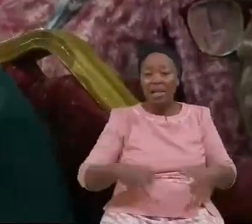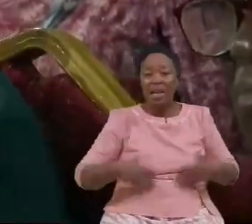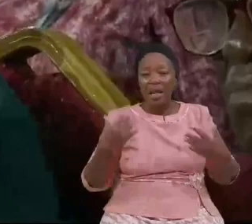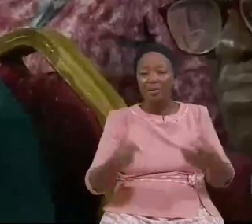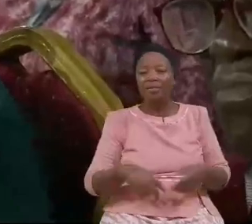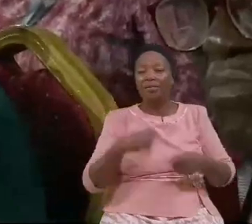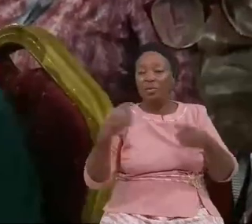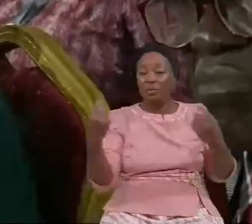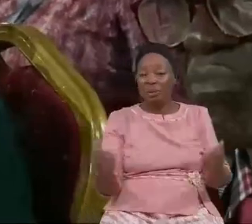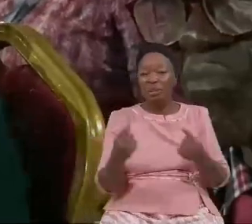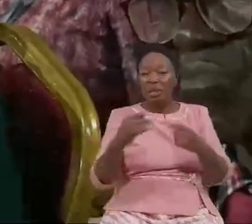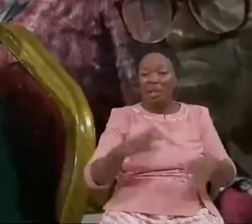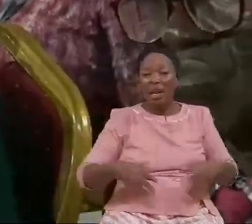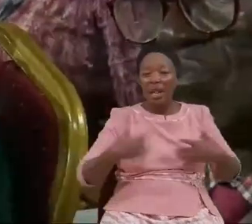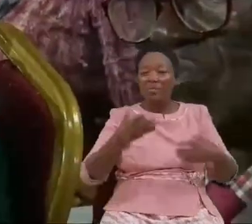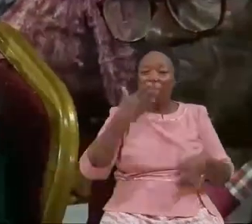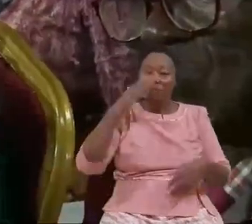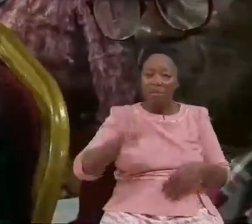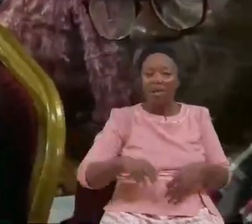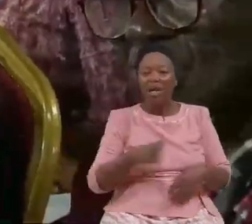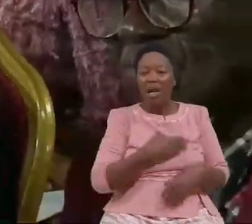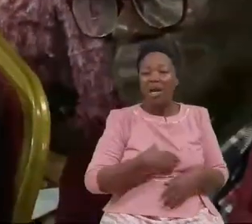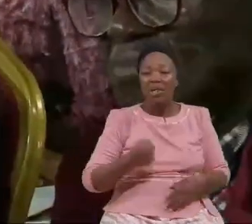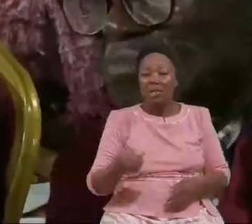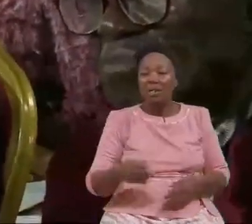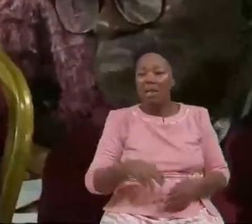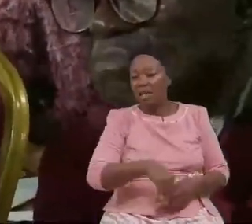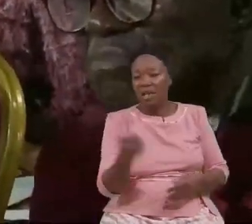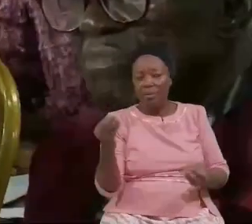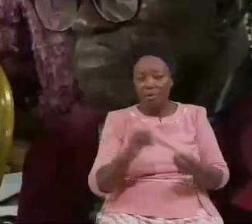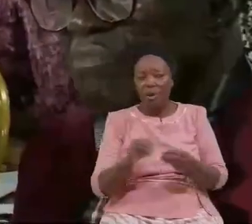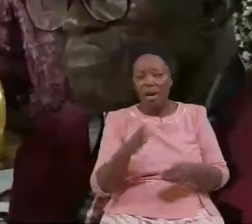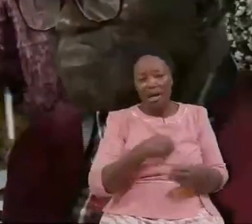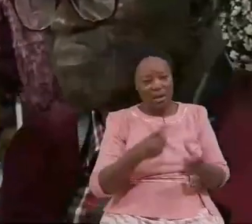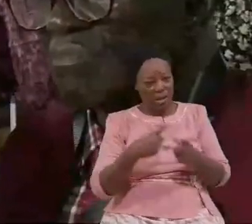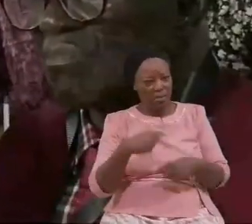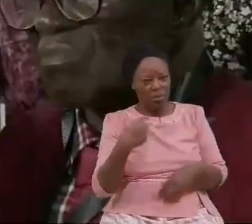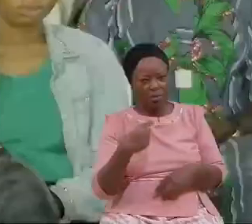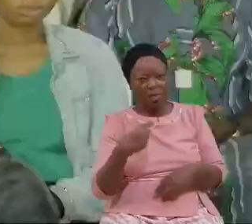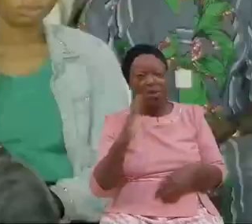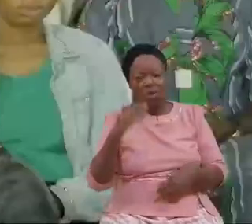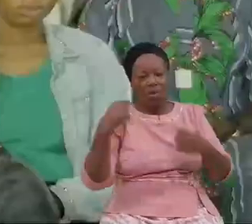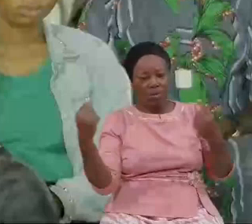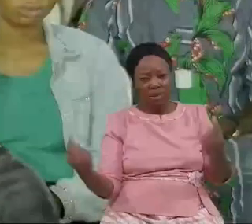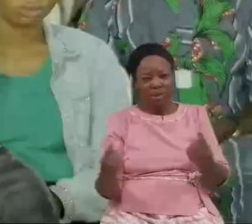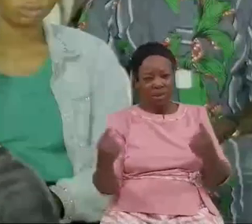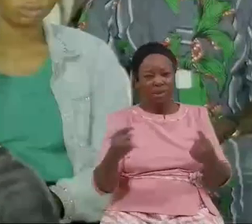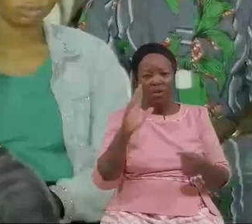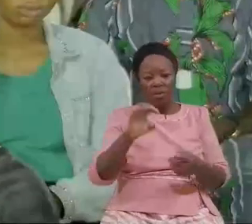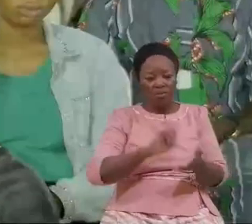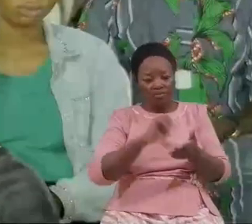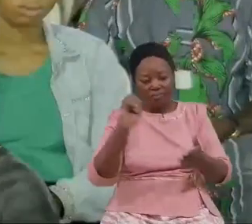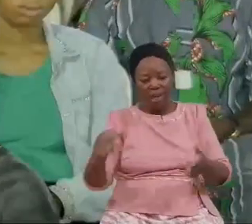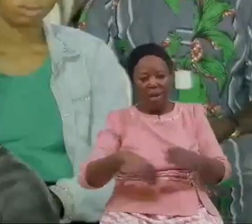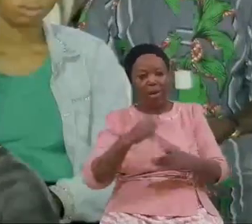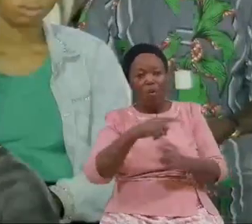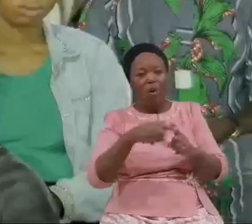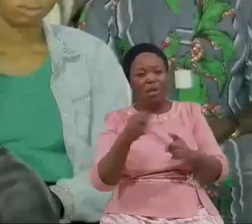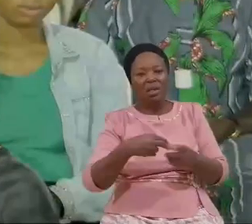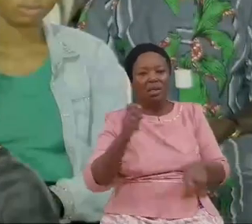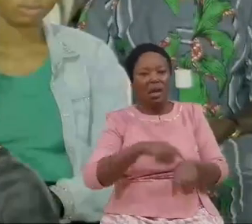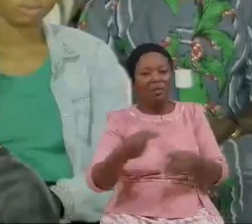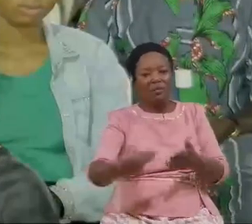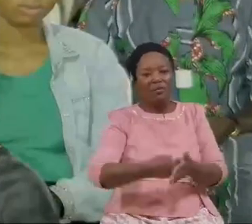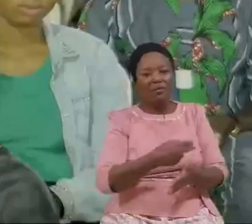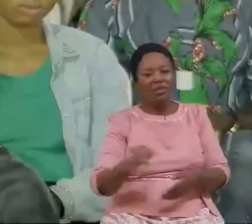cette vie du mal alors tes péchés sont effacés beaucoup de temps de rafraîchissement